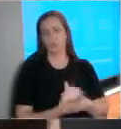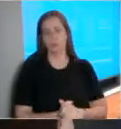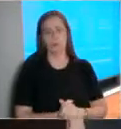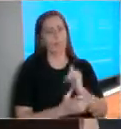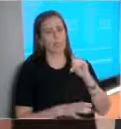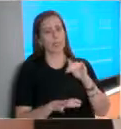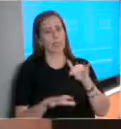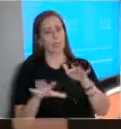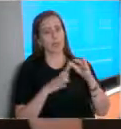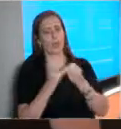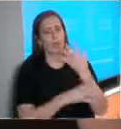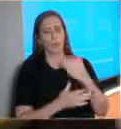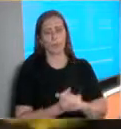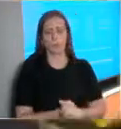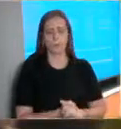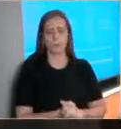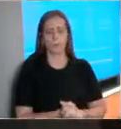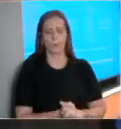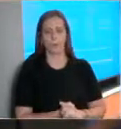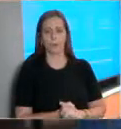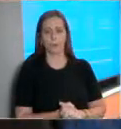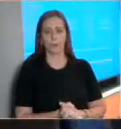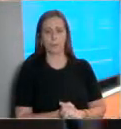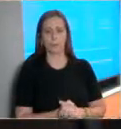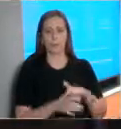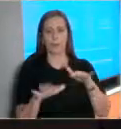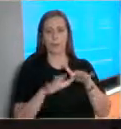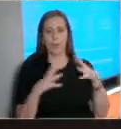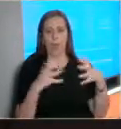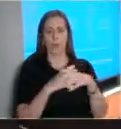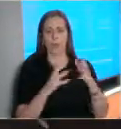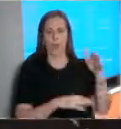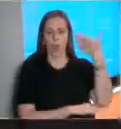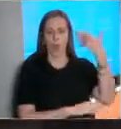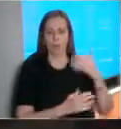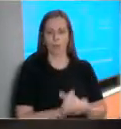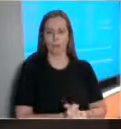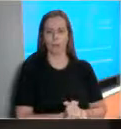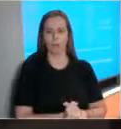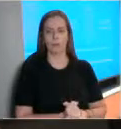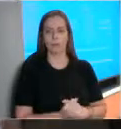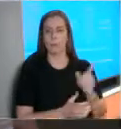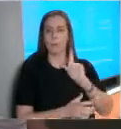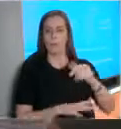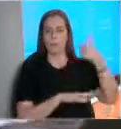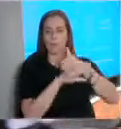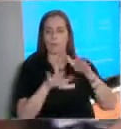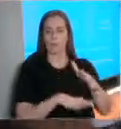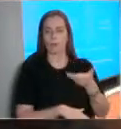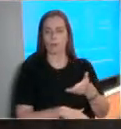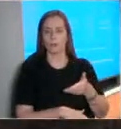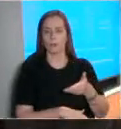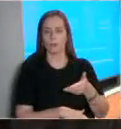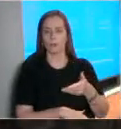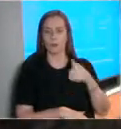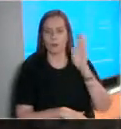אוקיי. איזה ממשלה תקום לדעתך? איך? איזה ממשלה תקום לדעתך? ממשלת אחדות לאומית. אוקיי, ברשות? נתניהו